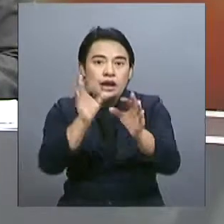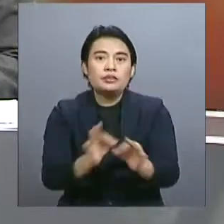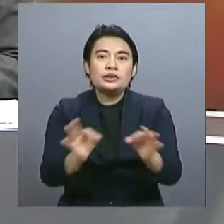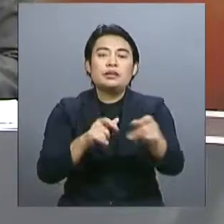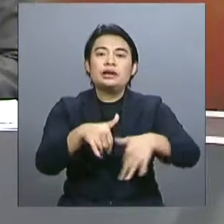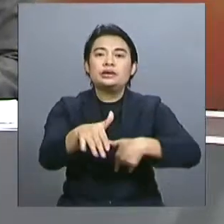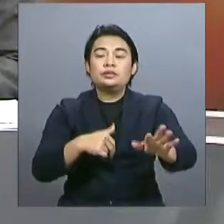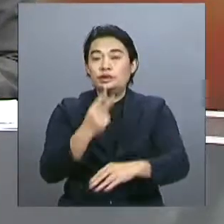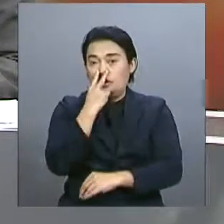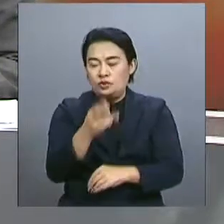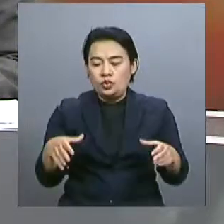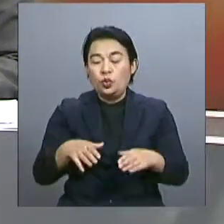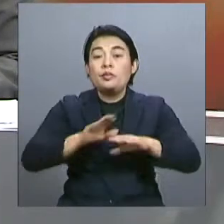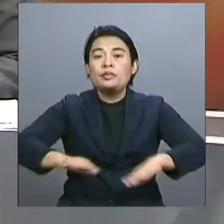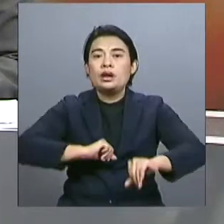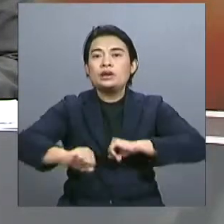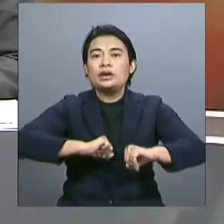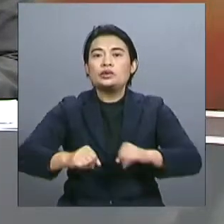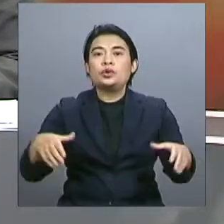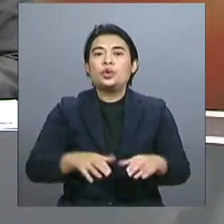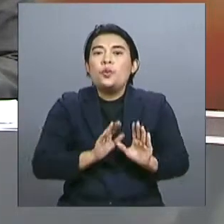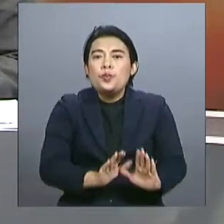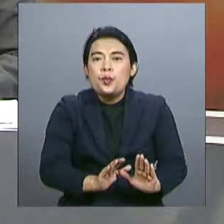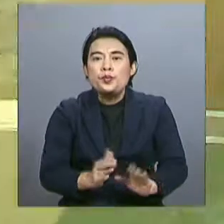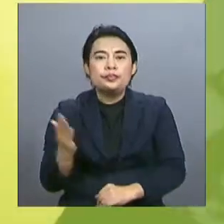ดตามจากกลุ่มเด็กและเยาวชนกลุ่มอนุรักษ์ในพื้นที่ค่ะ